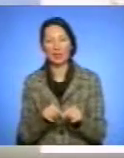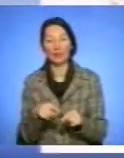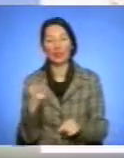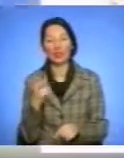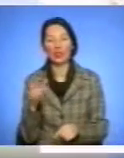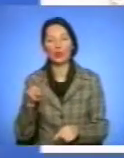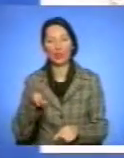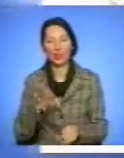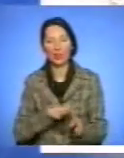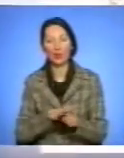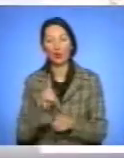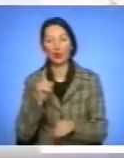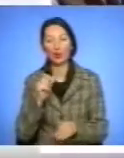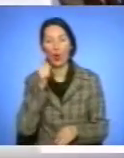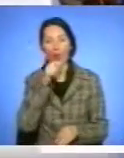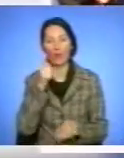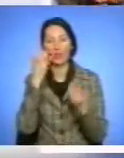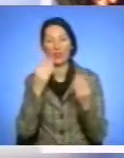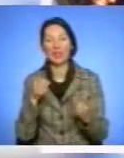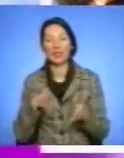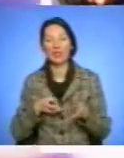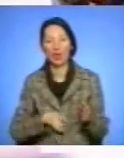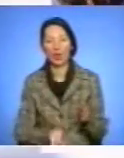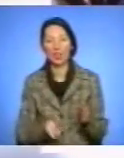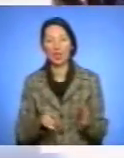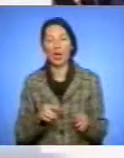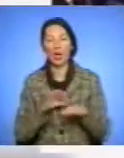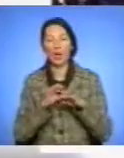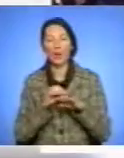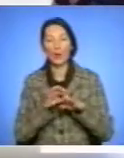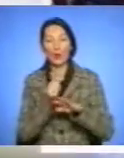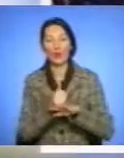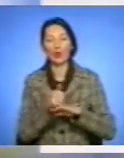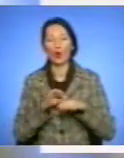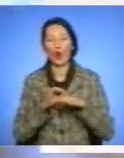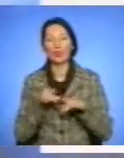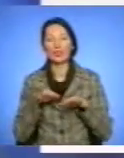3 січня виповнюється 100 років від дня народження провідного діяча ООН УПА Омеляна Польового.